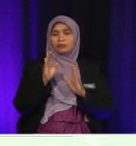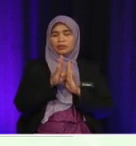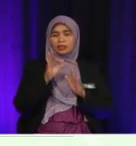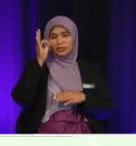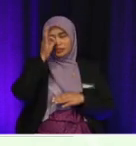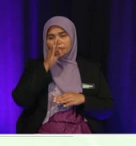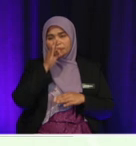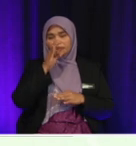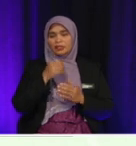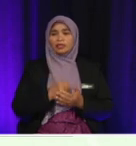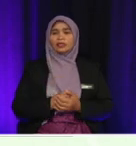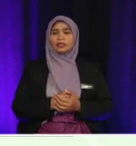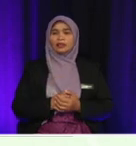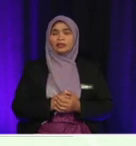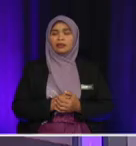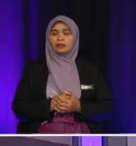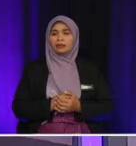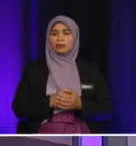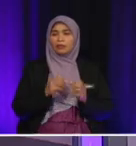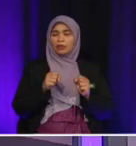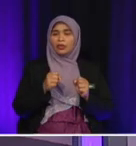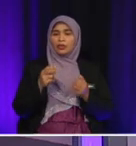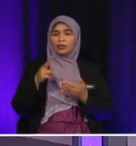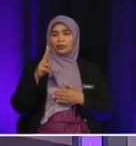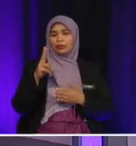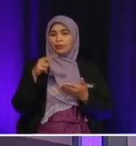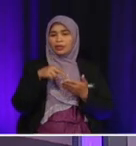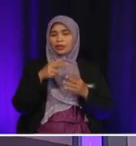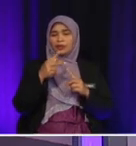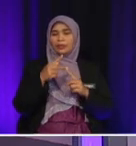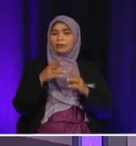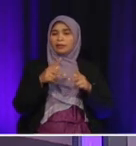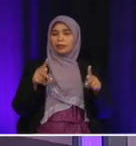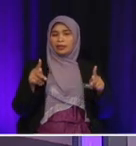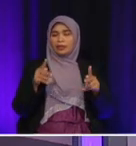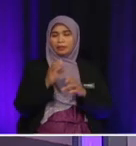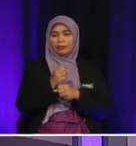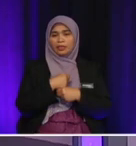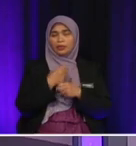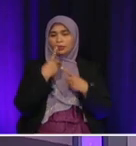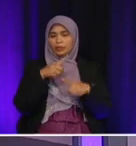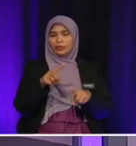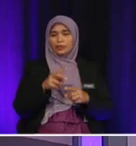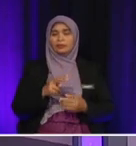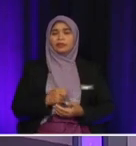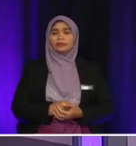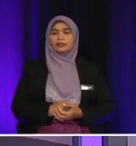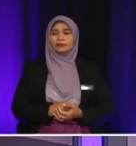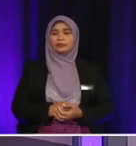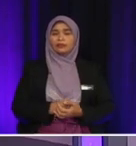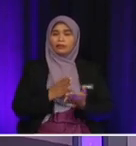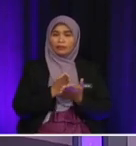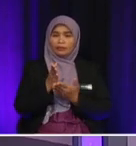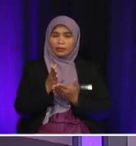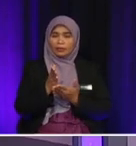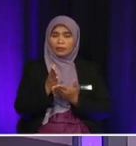polikotomus maksudnya boleh mengundang kepada pelbagai bentuk jawapan ya seterusnya